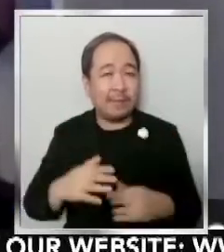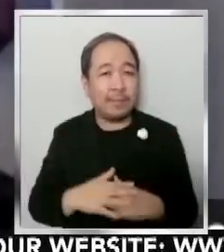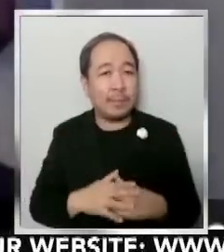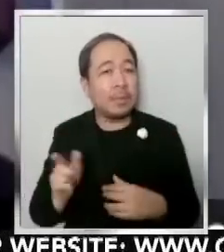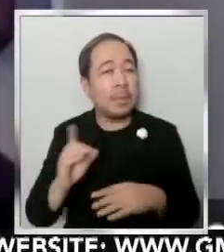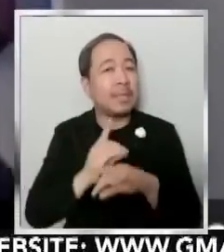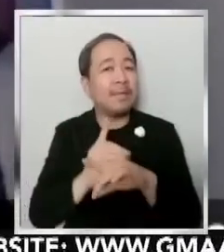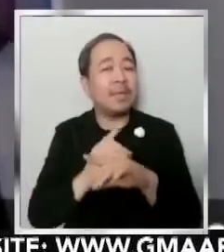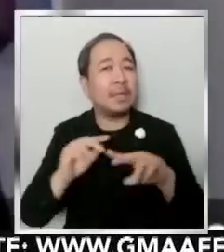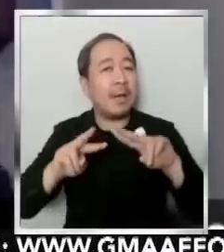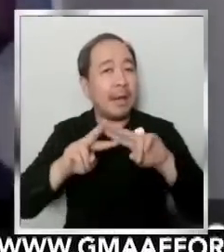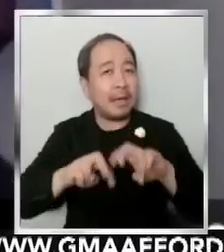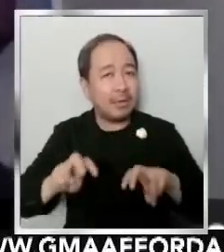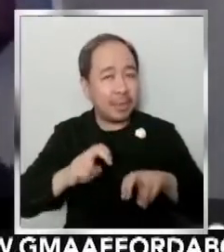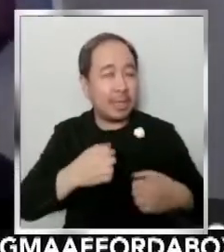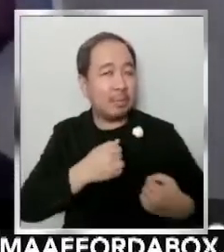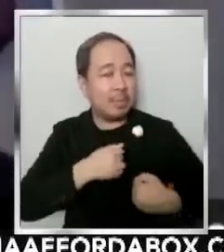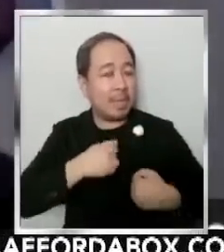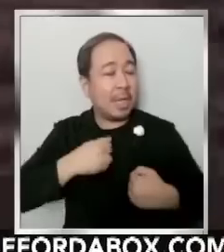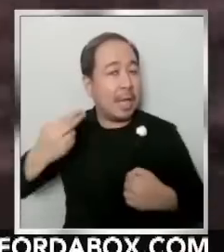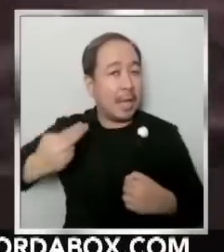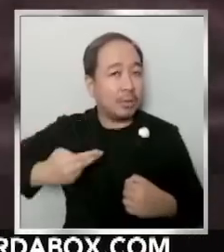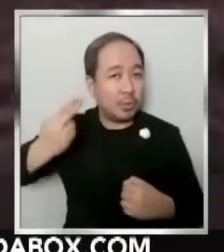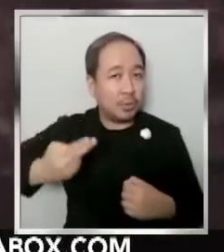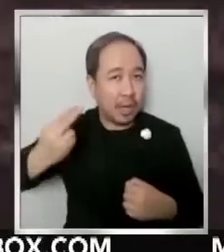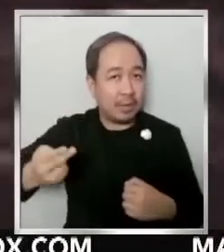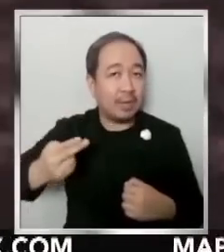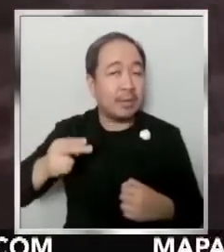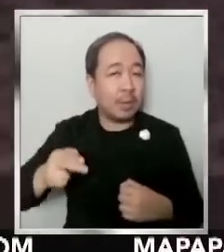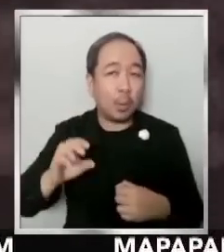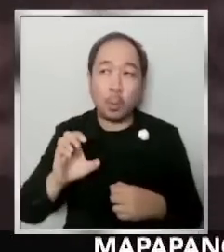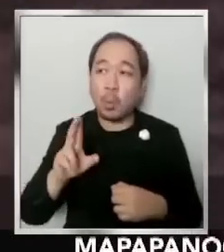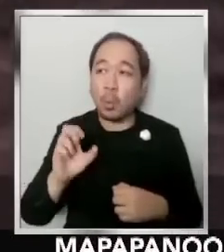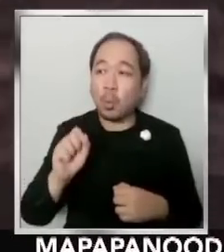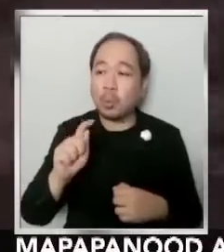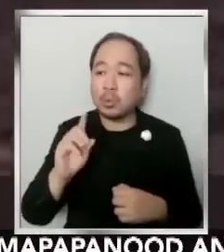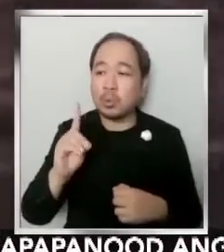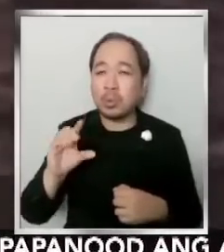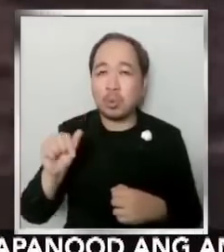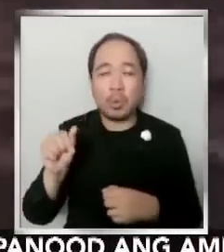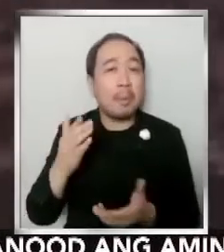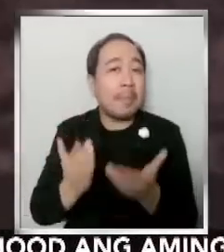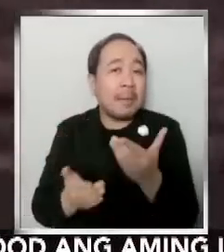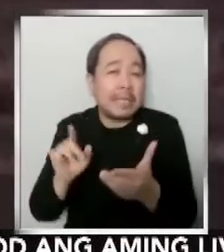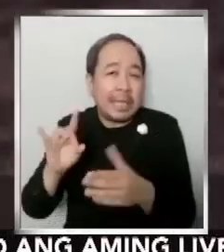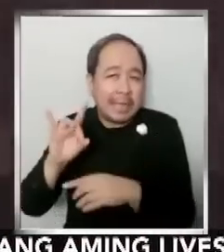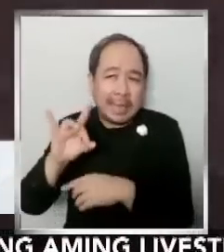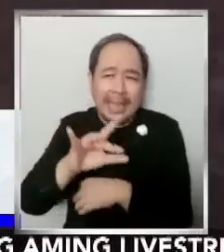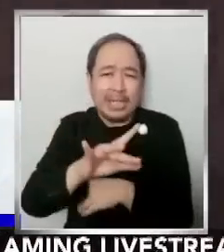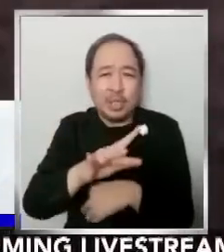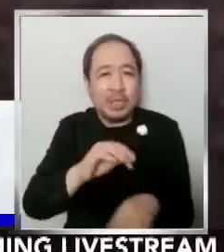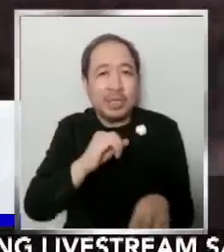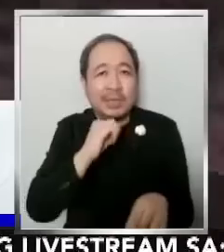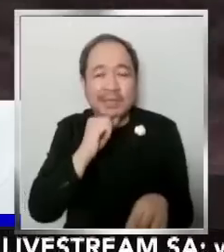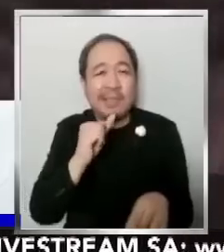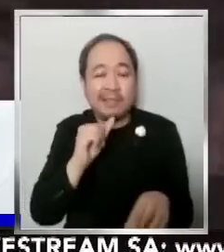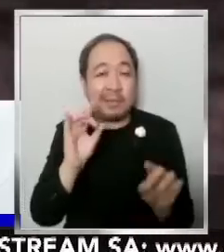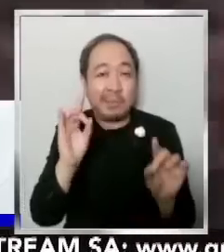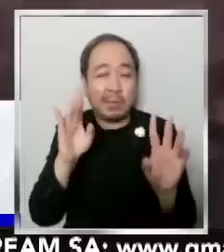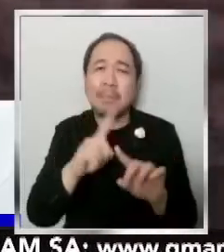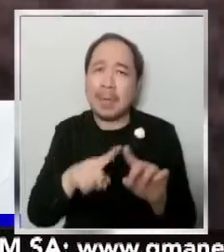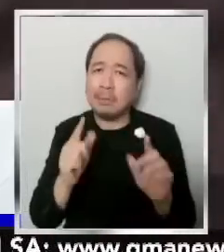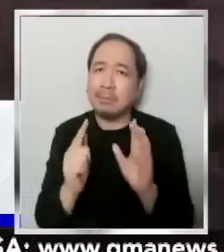military historian na si Jose Antonio Custodio, may tuturing mang non-lethal weapon ang ginamit na laser, pinagbabawal daw itong gamitin